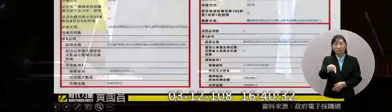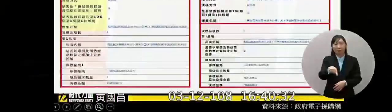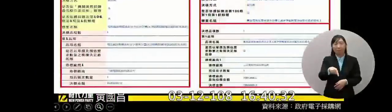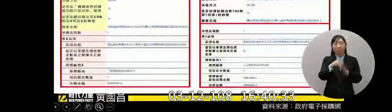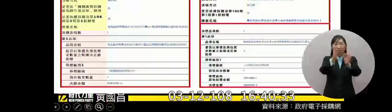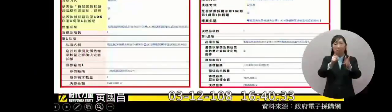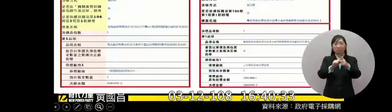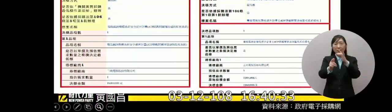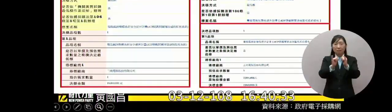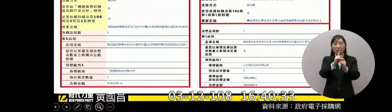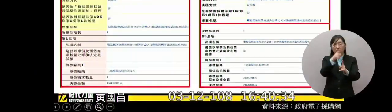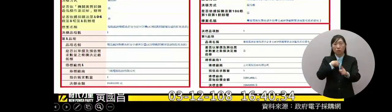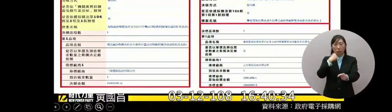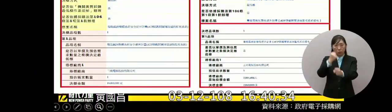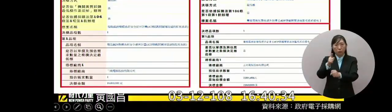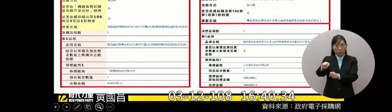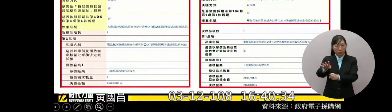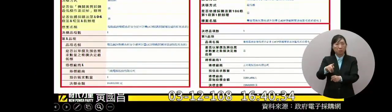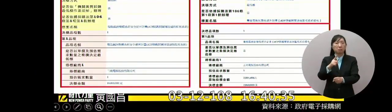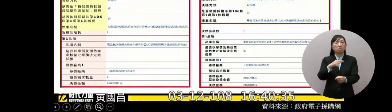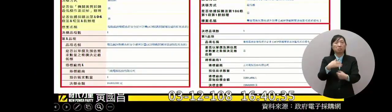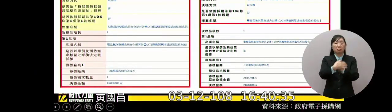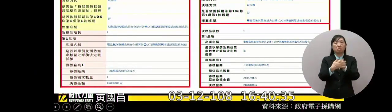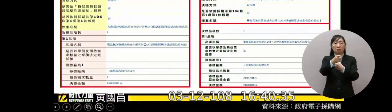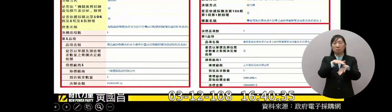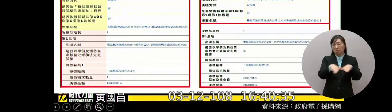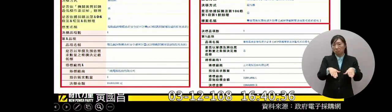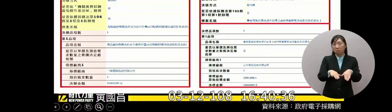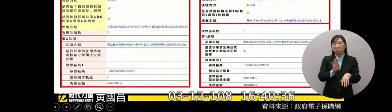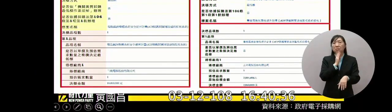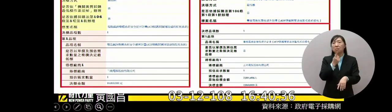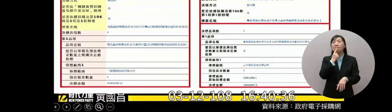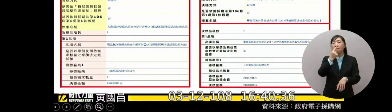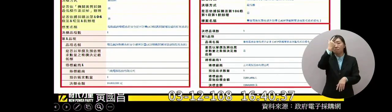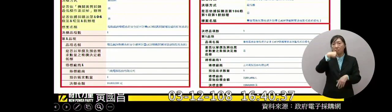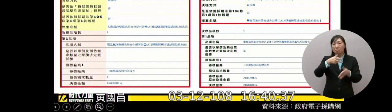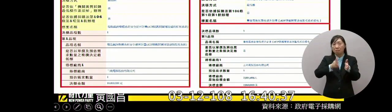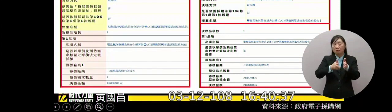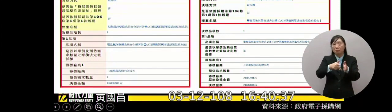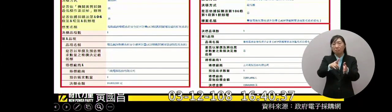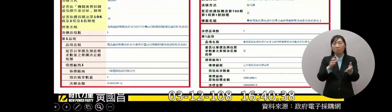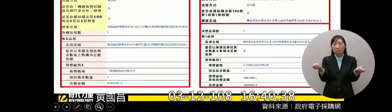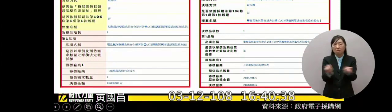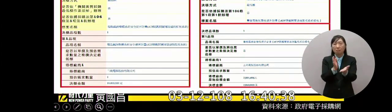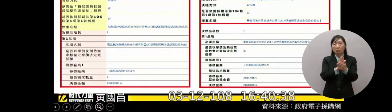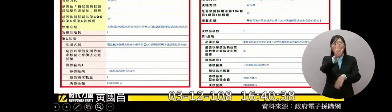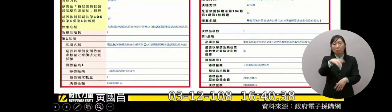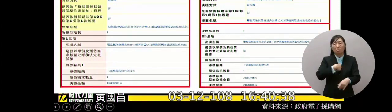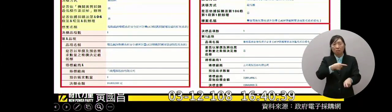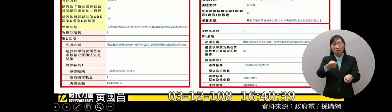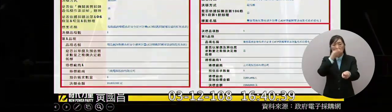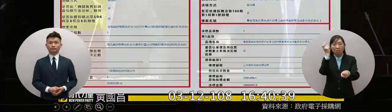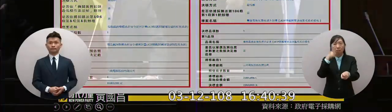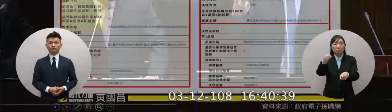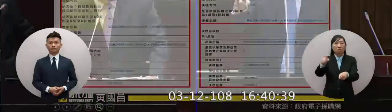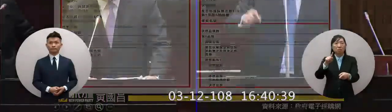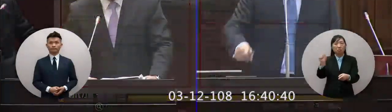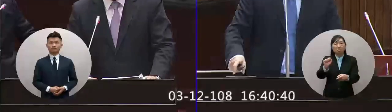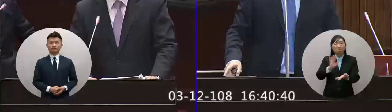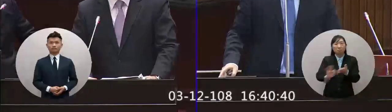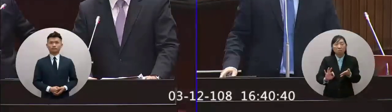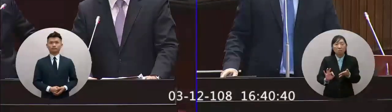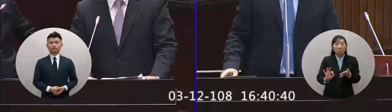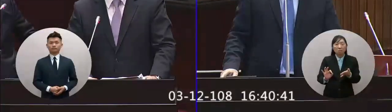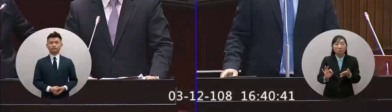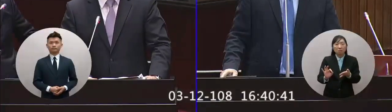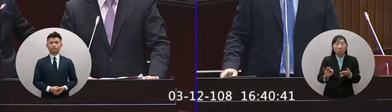民说装了远端监视更安全，结果等到普悠玛事故发生以后，大家才发现说根本不能用，不是只